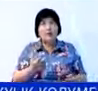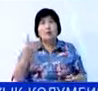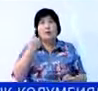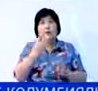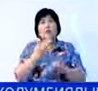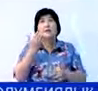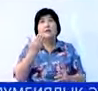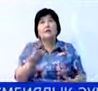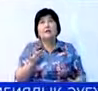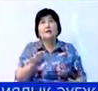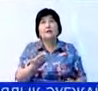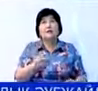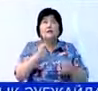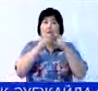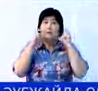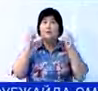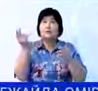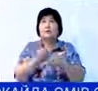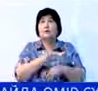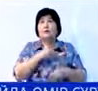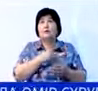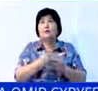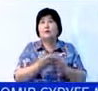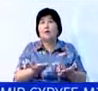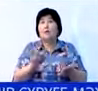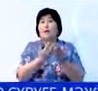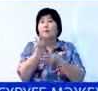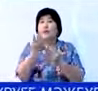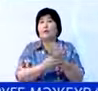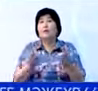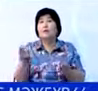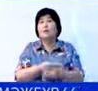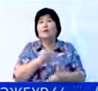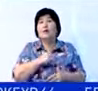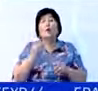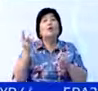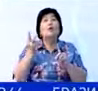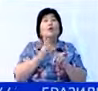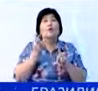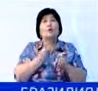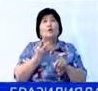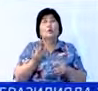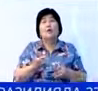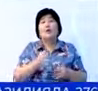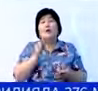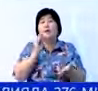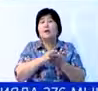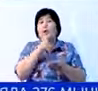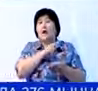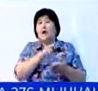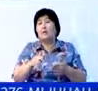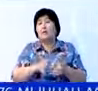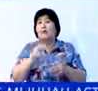кезекте сіздер маскасыз жұмыс істеп жатырсыздар. Перчаткасыз жұмыс істеп жатырсыздар. Үшіншіден белгіленген мерзімдерден